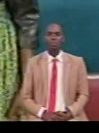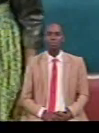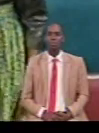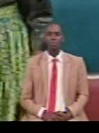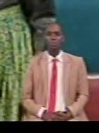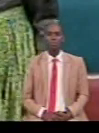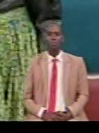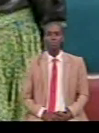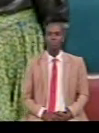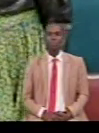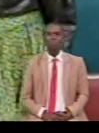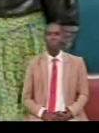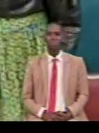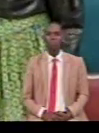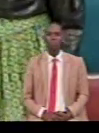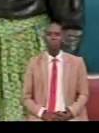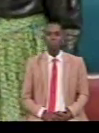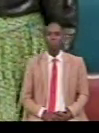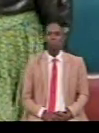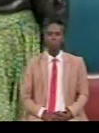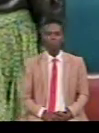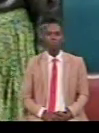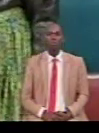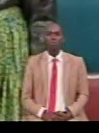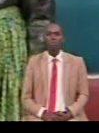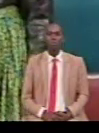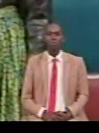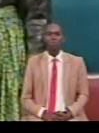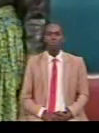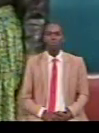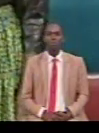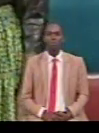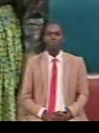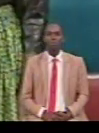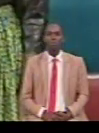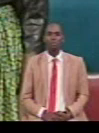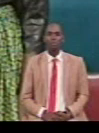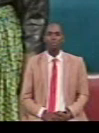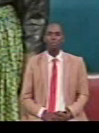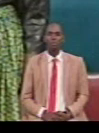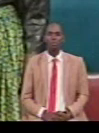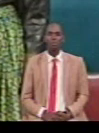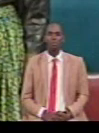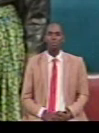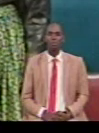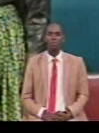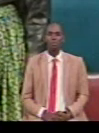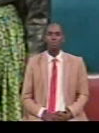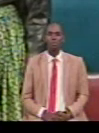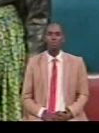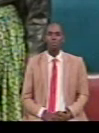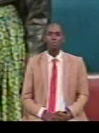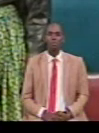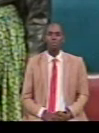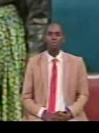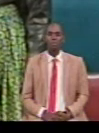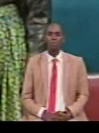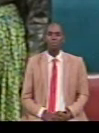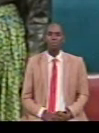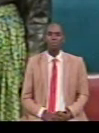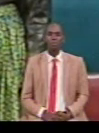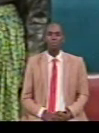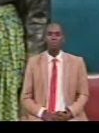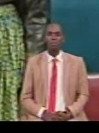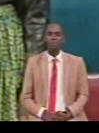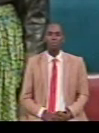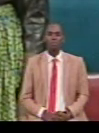nze chabe, osa ziwa chirichonse. So pamene day ya crusade inabura yafika, tiri mu hospital,